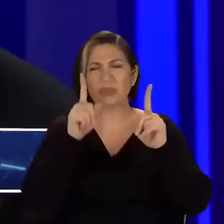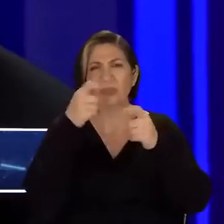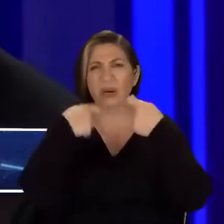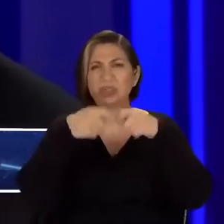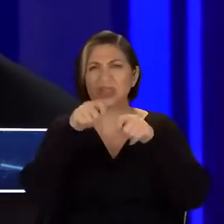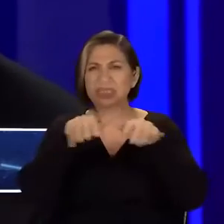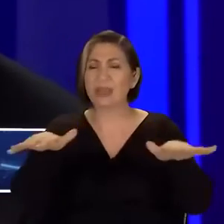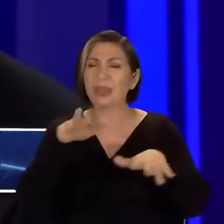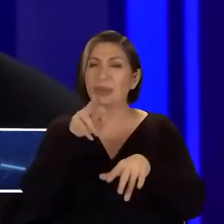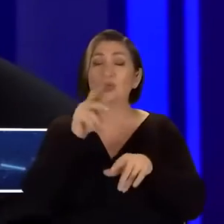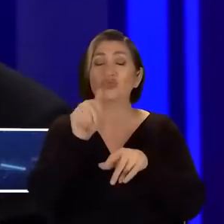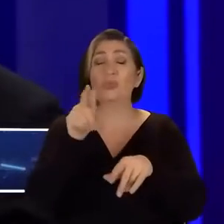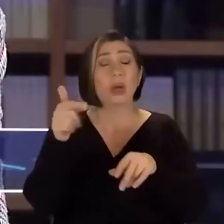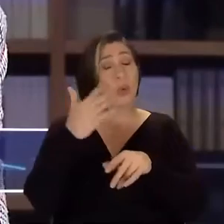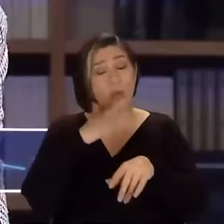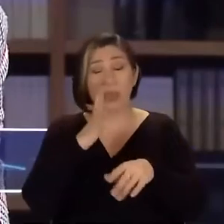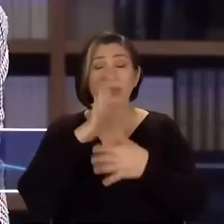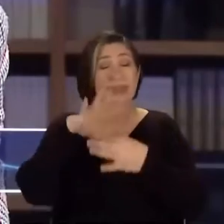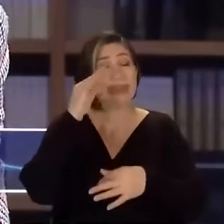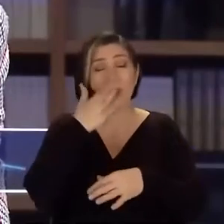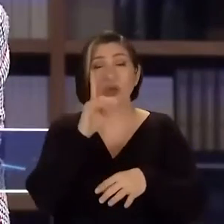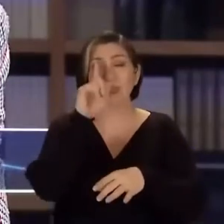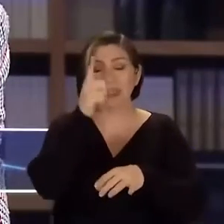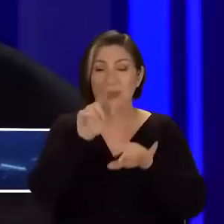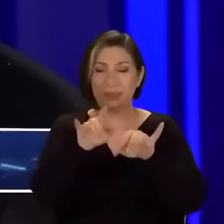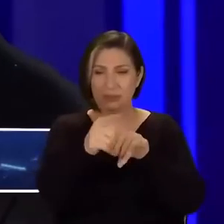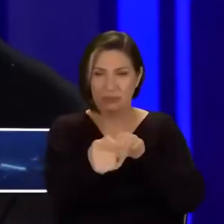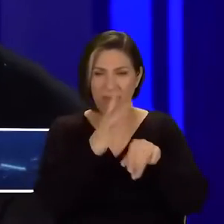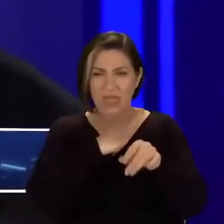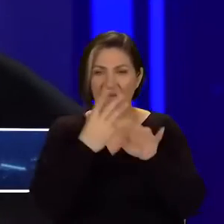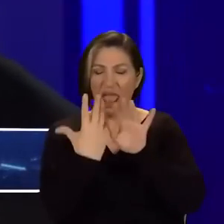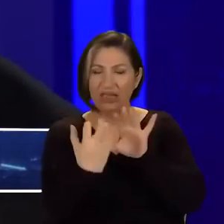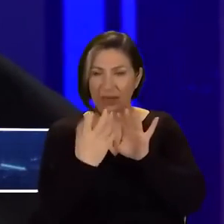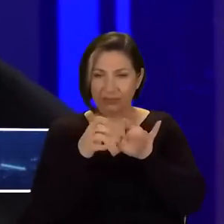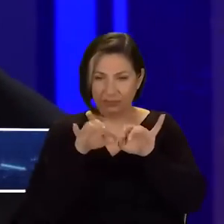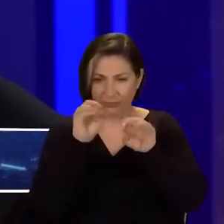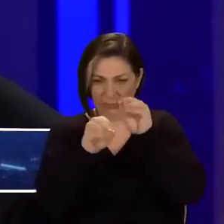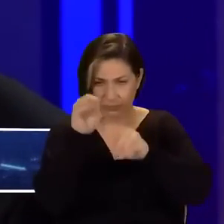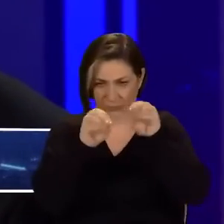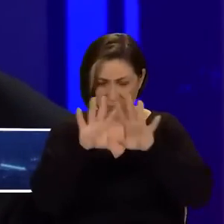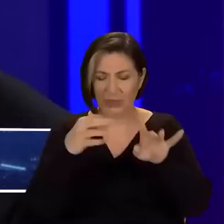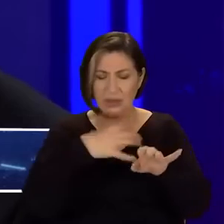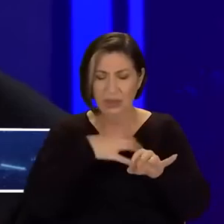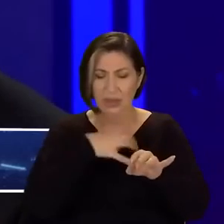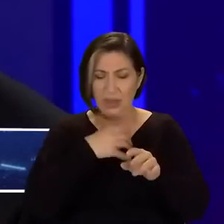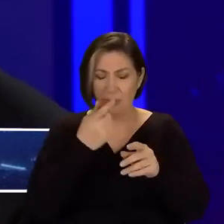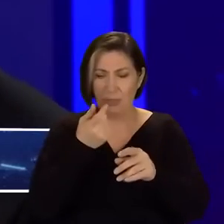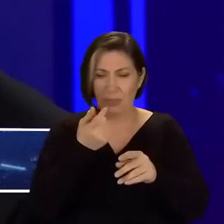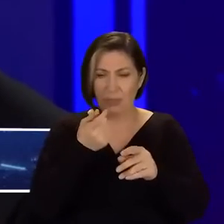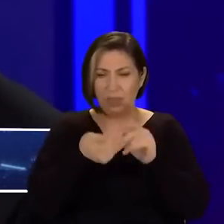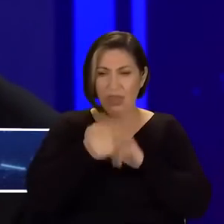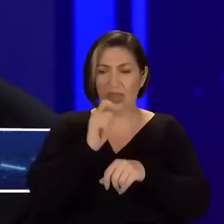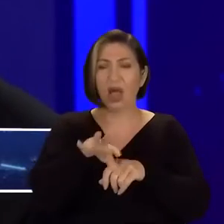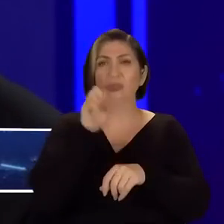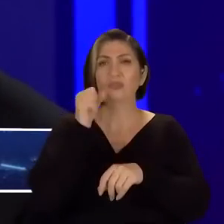gibi. Bakın yine şubeler yok, insanlar yok, sadece yazılım var. Siz elinizdeki kripto parayla kendi kendinize kredi